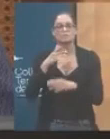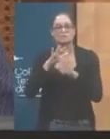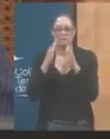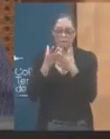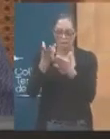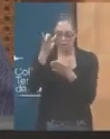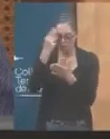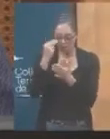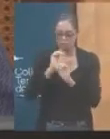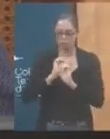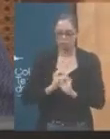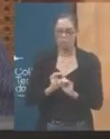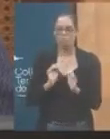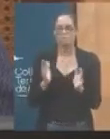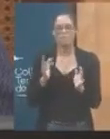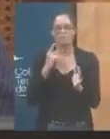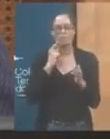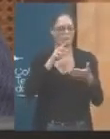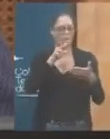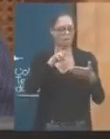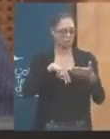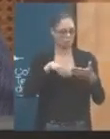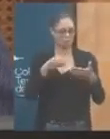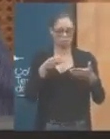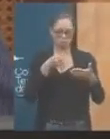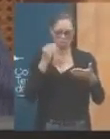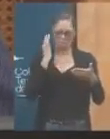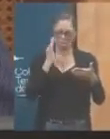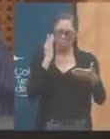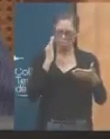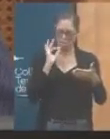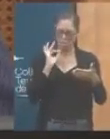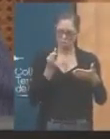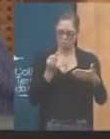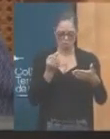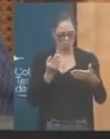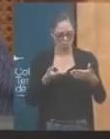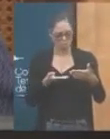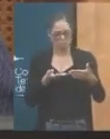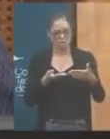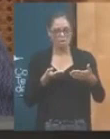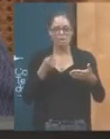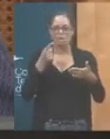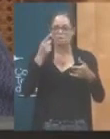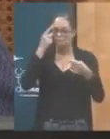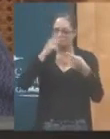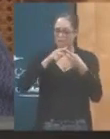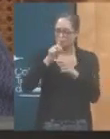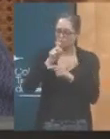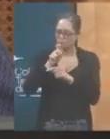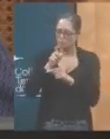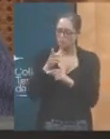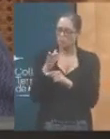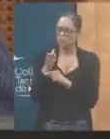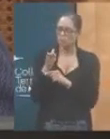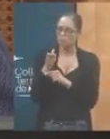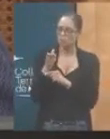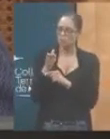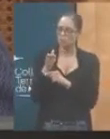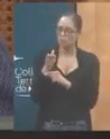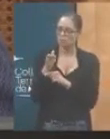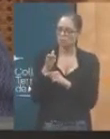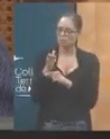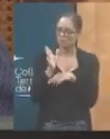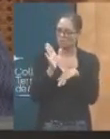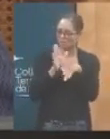avez dit, mais ce que je suis en train de lire m'inquiète un peu, parce que la question qui lance une alerte